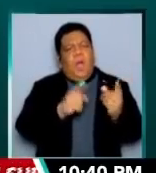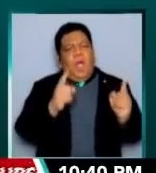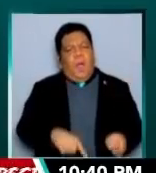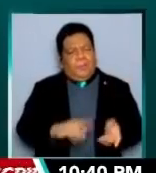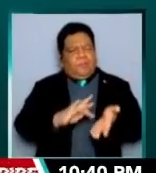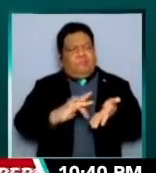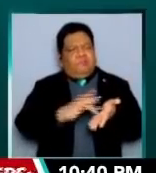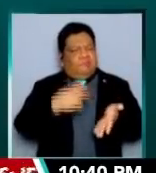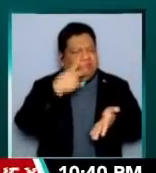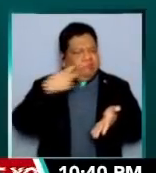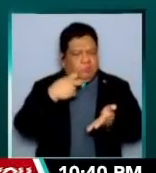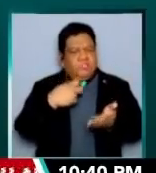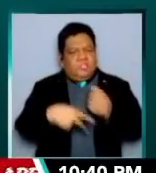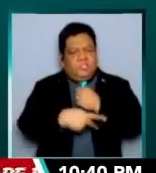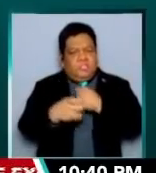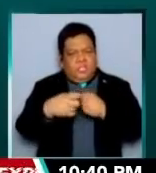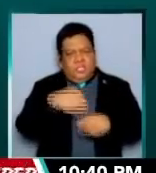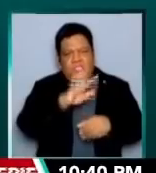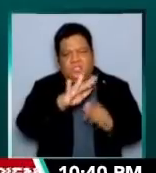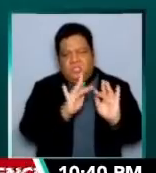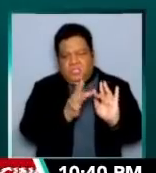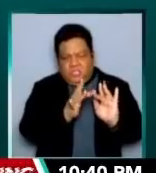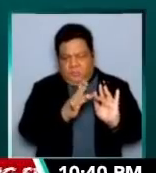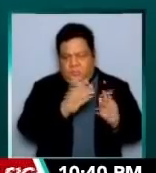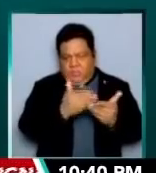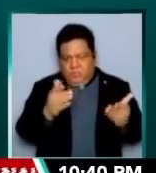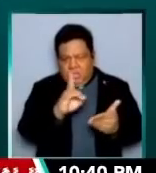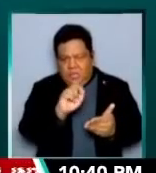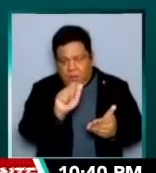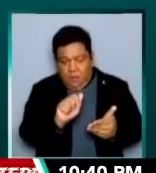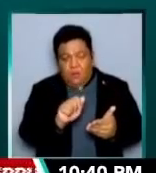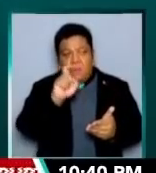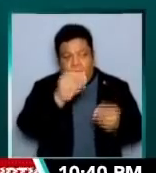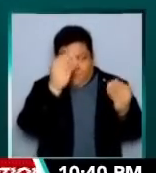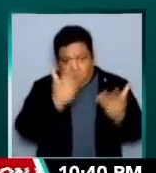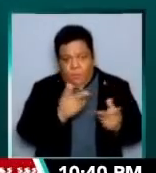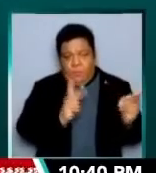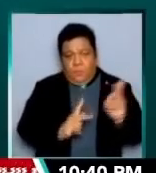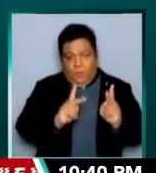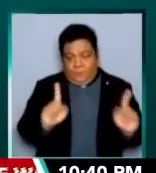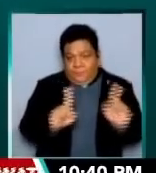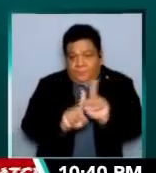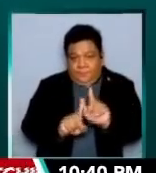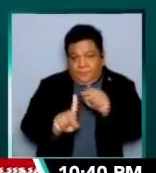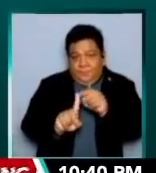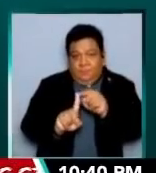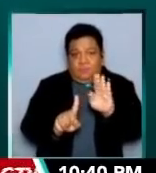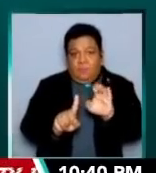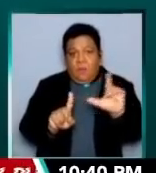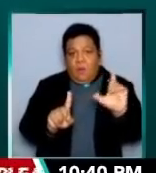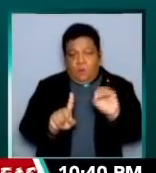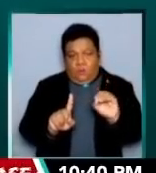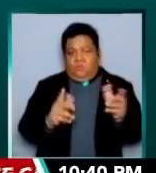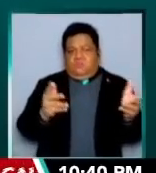COMELEC. Dapat daw ilabas sa publiko ang lahat ng detalye. Ang kanyang katandem na si dating Representative Walden Bello, tinawag na